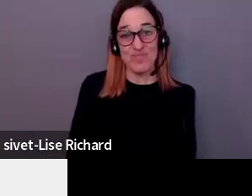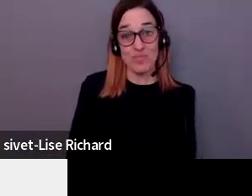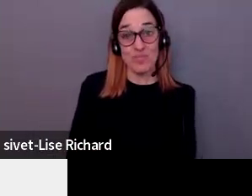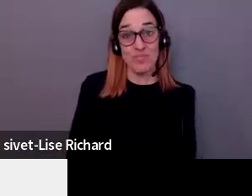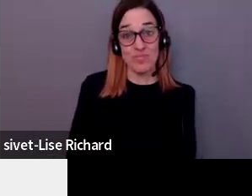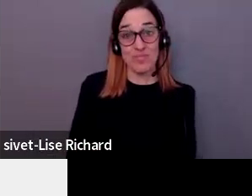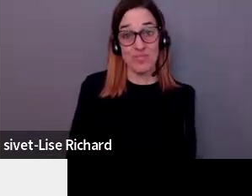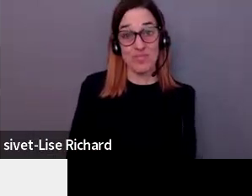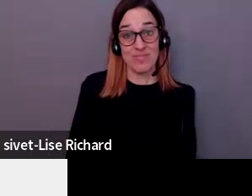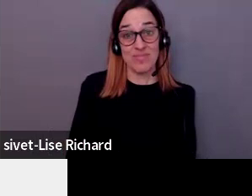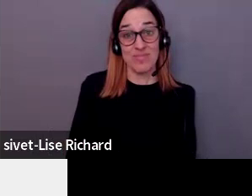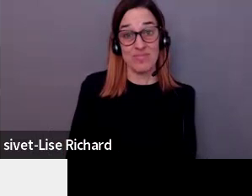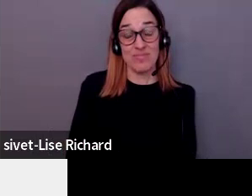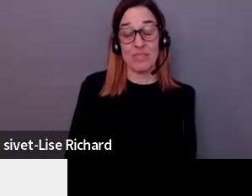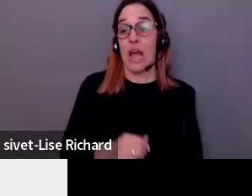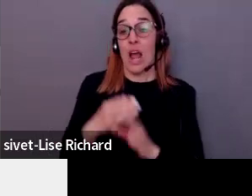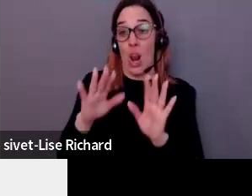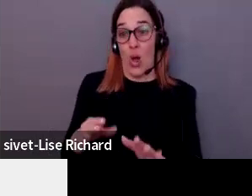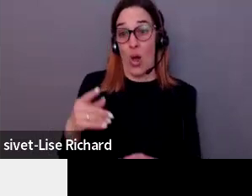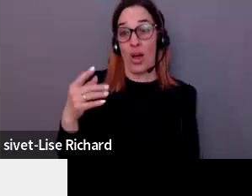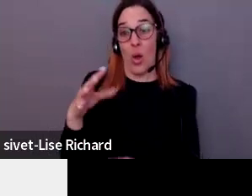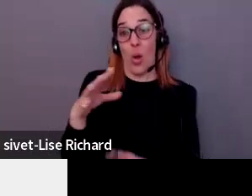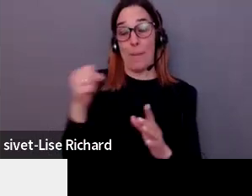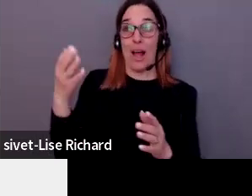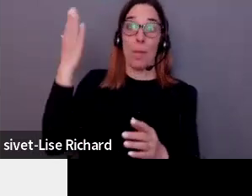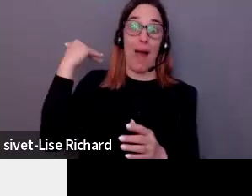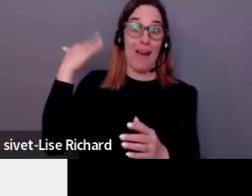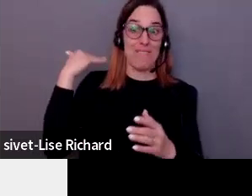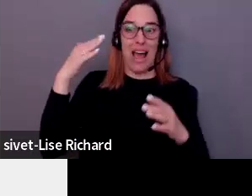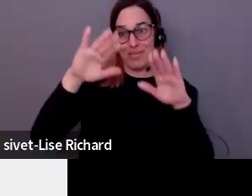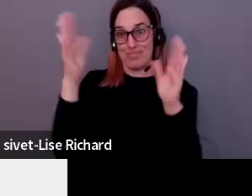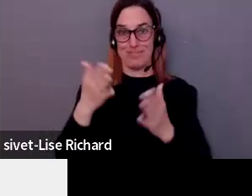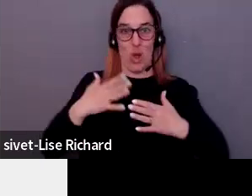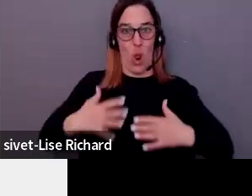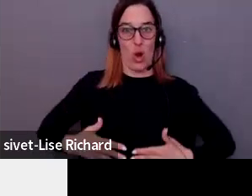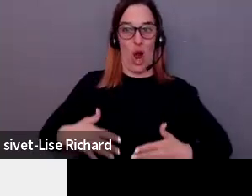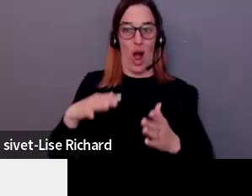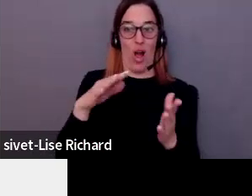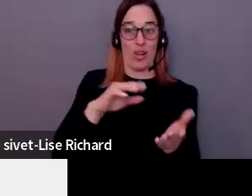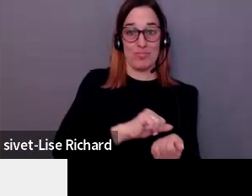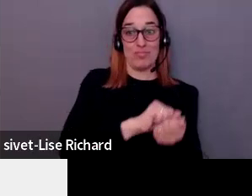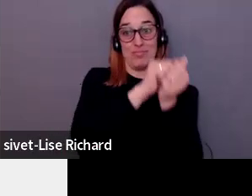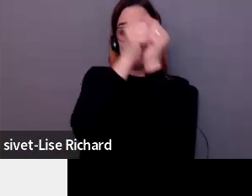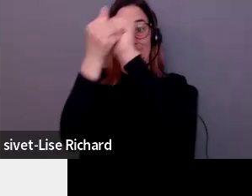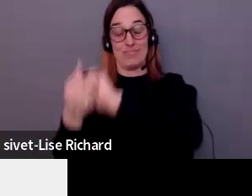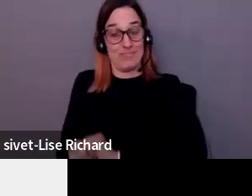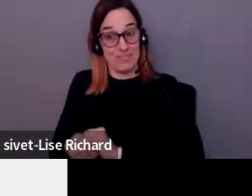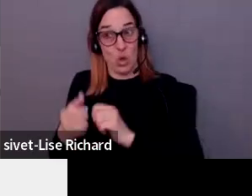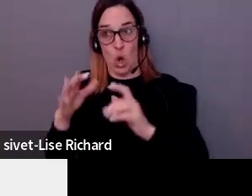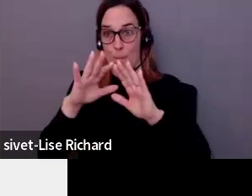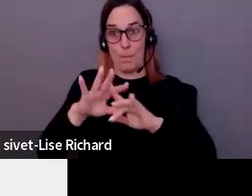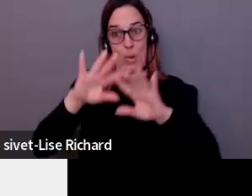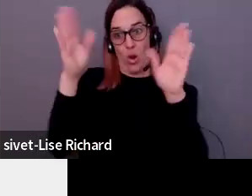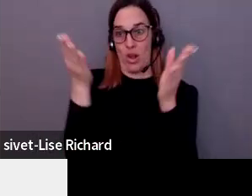Puis là, on prend la morphologie qu'on avait avant, puis on essaie d'appliquer les mêmes règles avec une morphologie